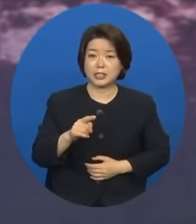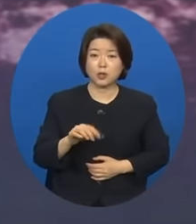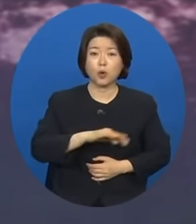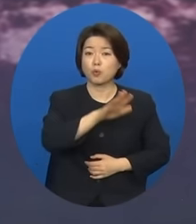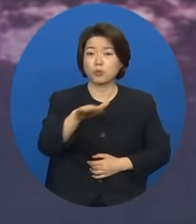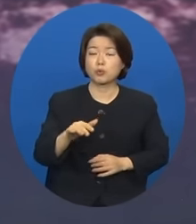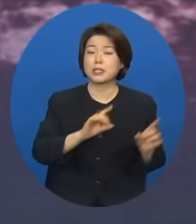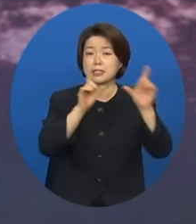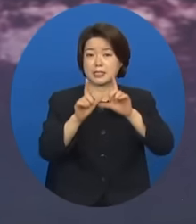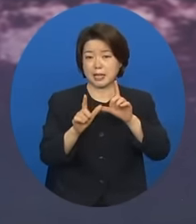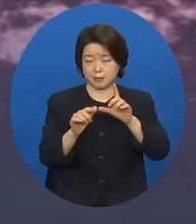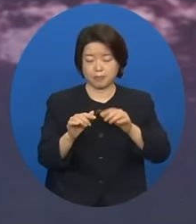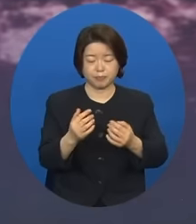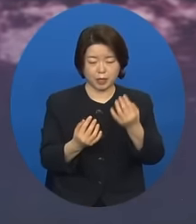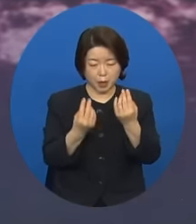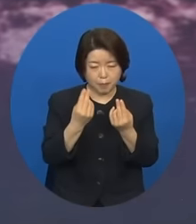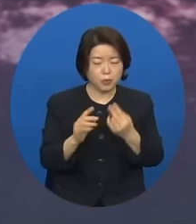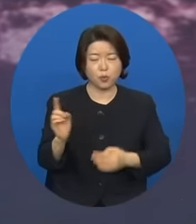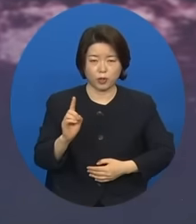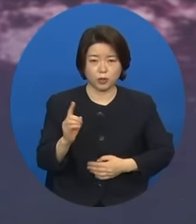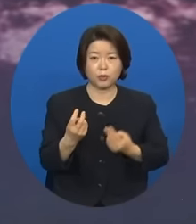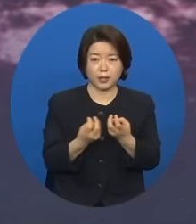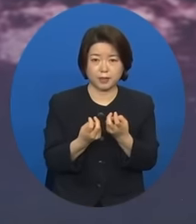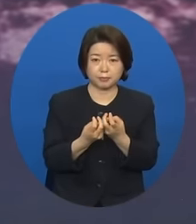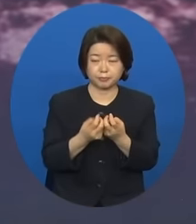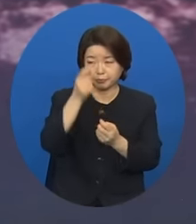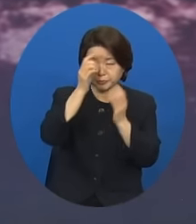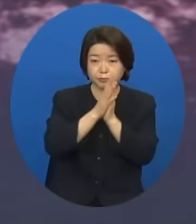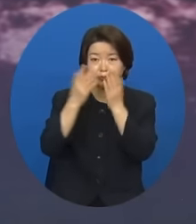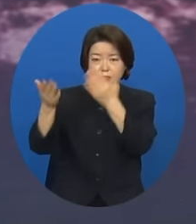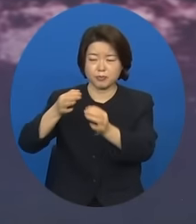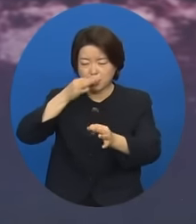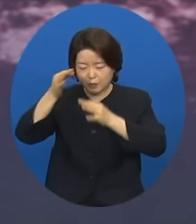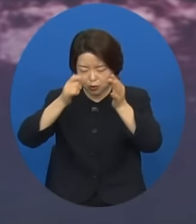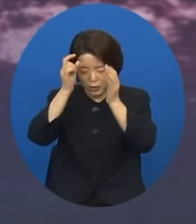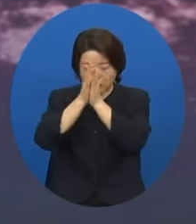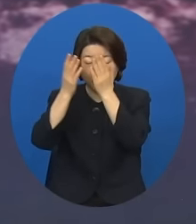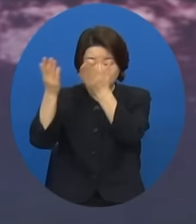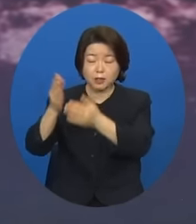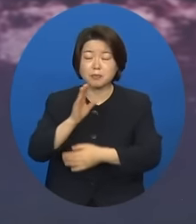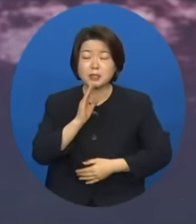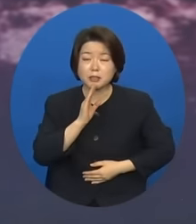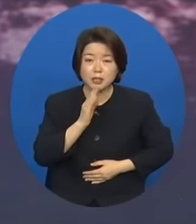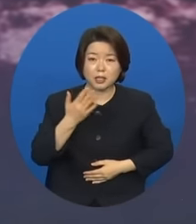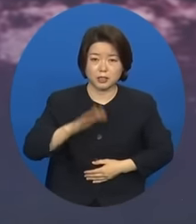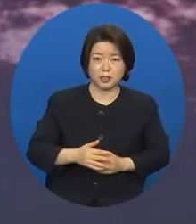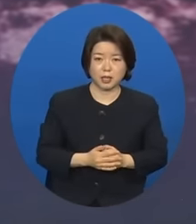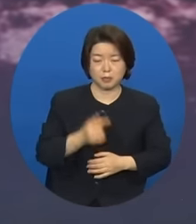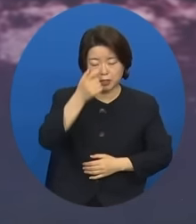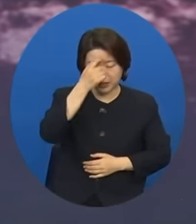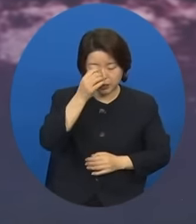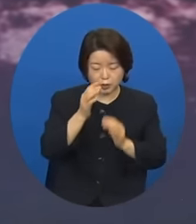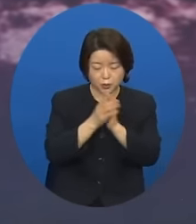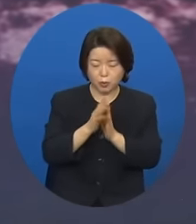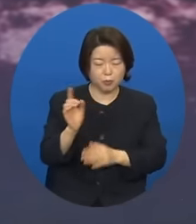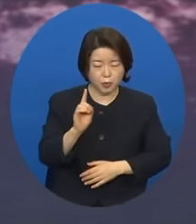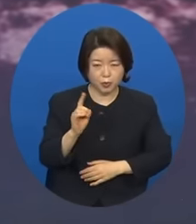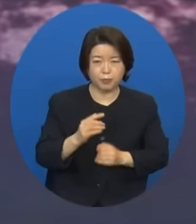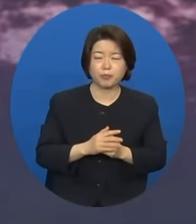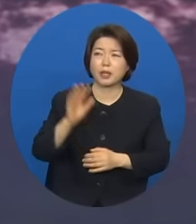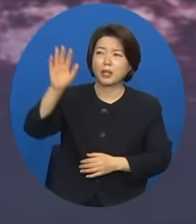우리 오늘 기도하실 때 여러분 기도하실 때 오늘 부르짖는 기도도 하셔야겠지만 이렇게 한번 기도를 해보세요